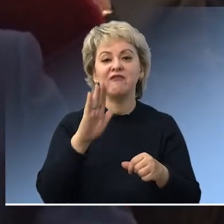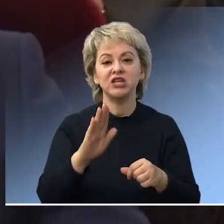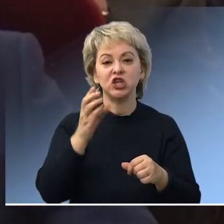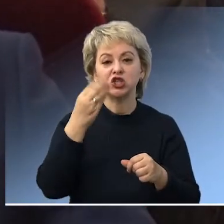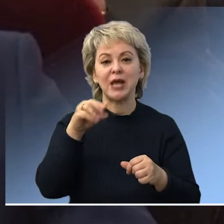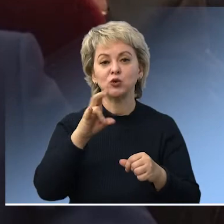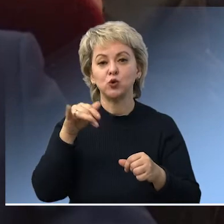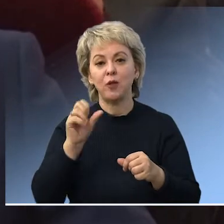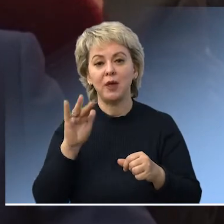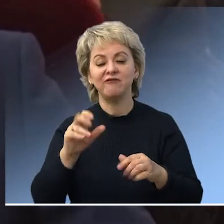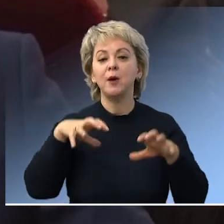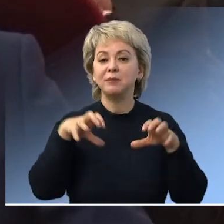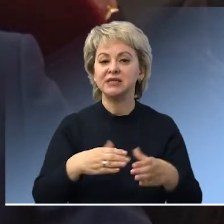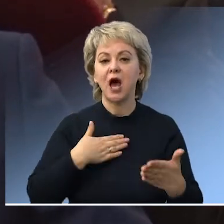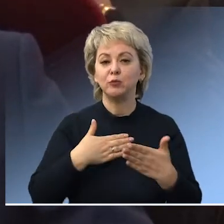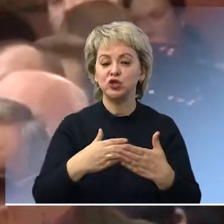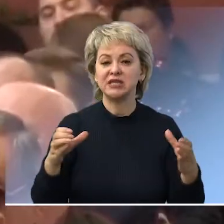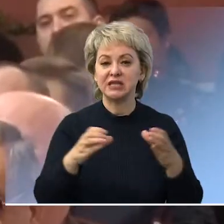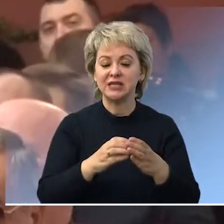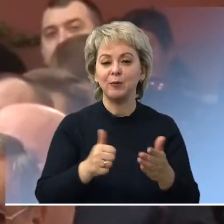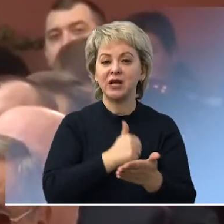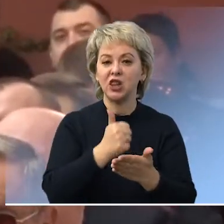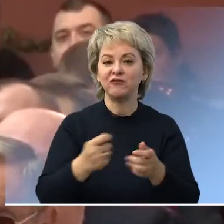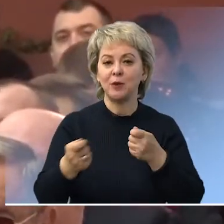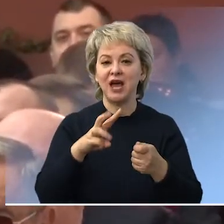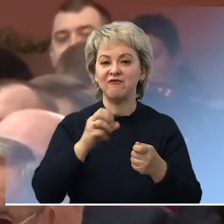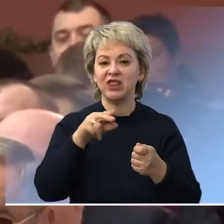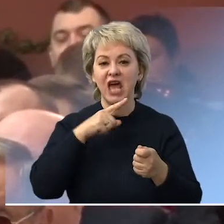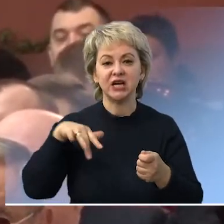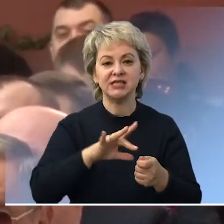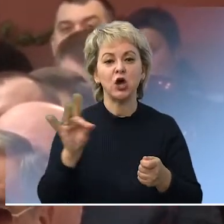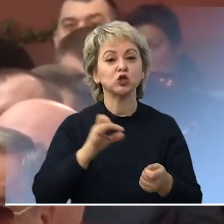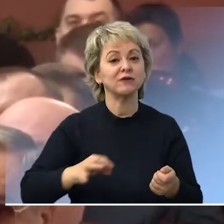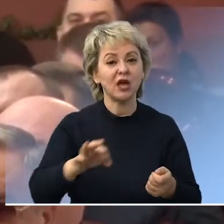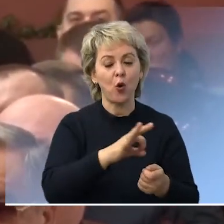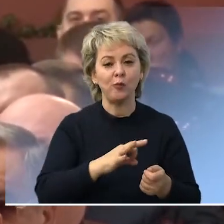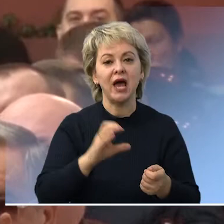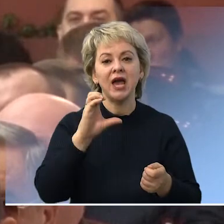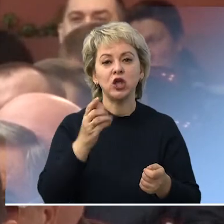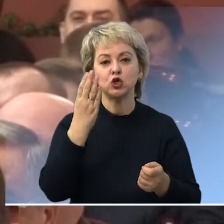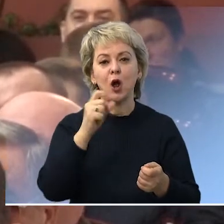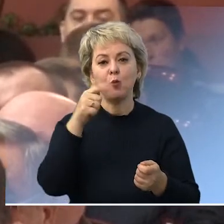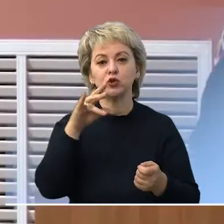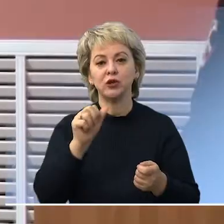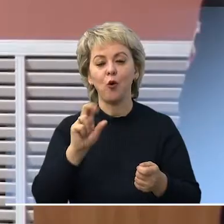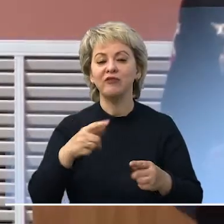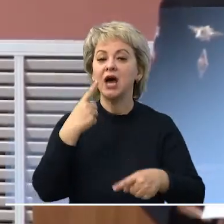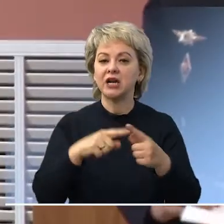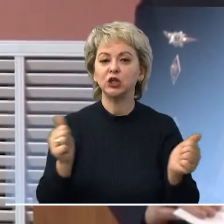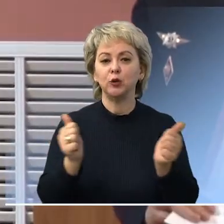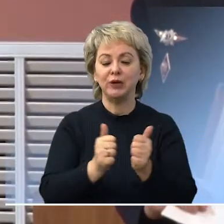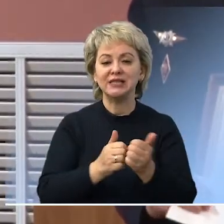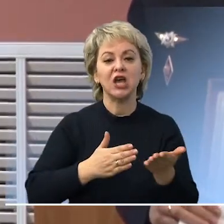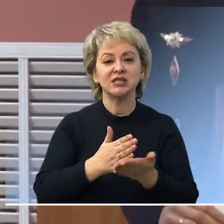отставке Валентин Самсонов, председатель Общественного совета при Главном управлении МВД России по Ростовской области Эдуард Чапа. Родные